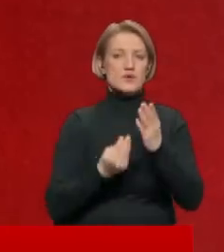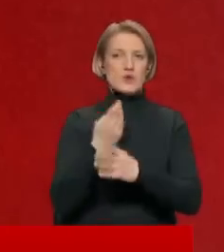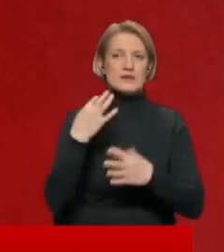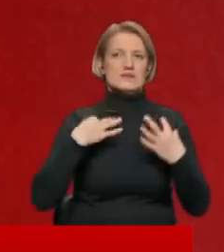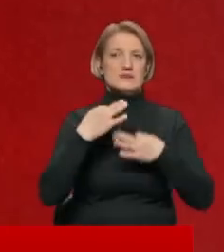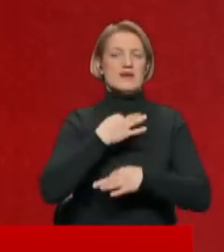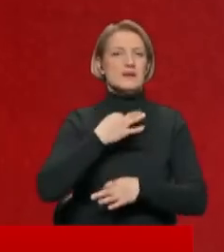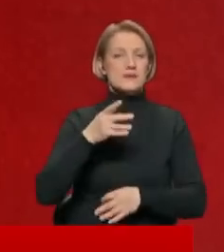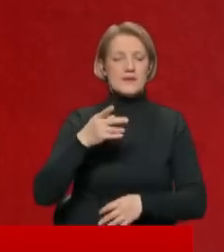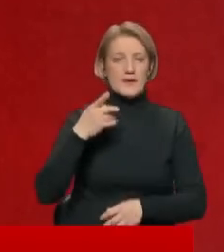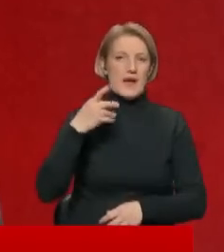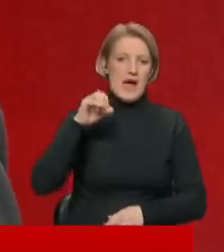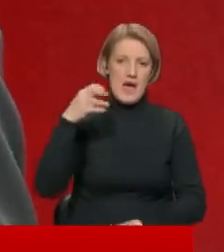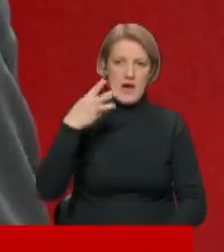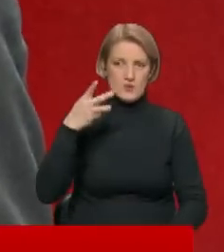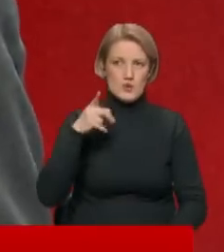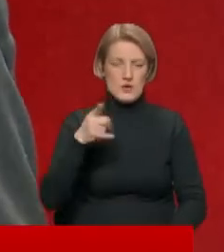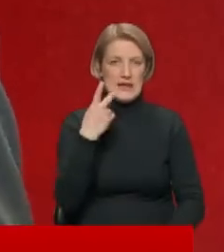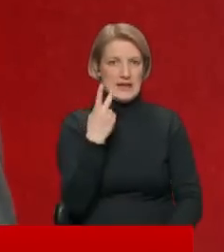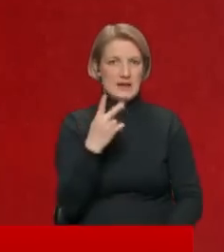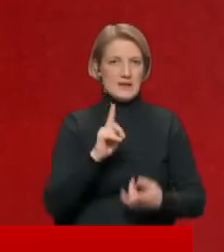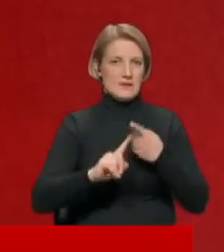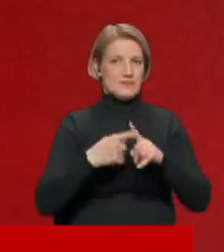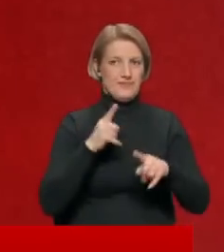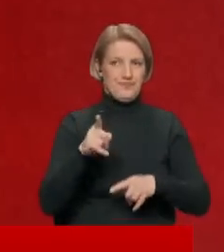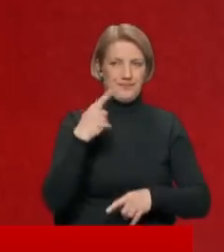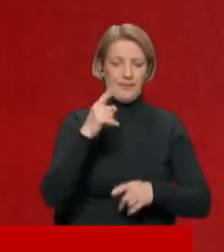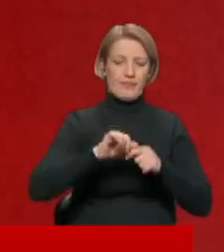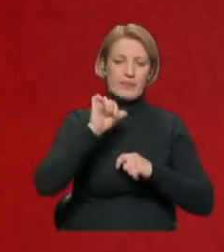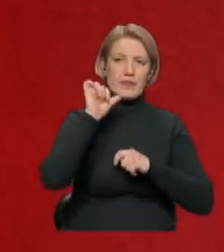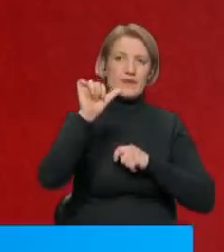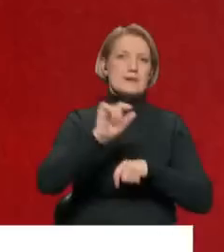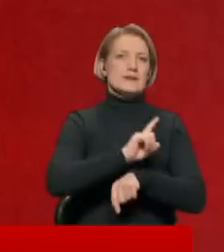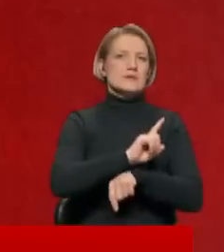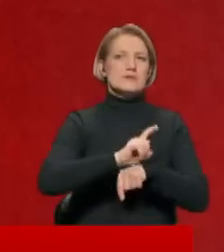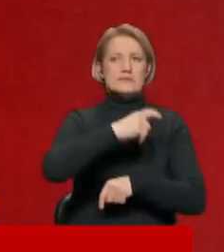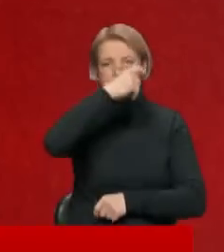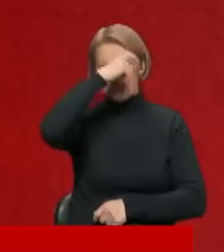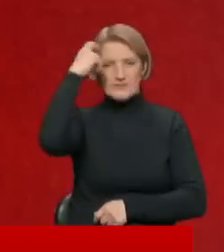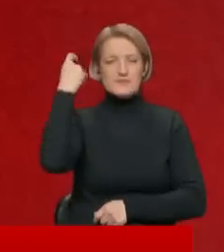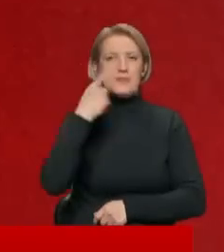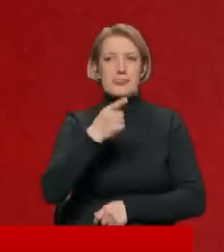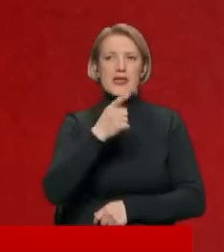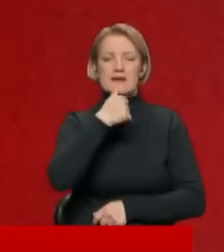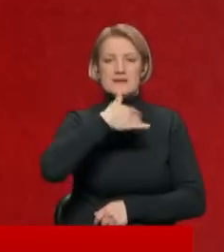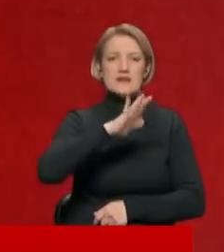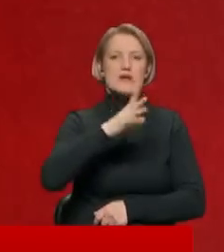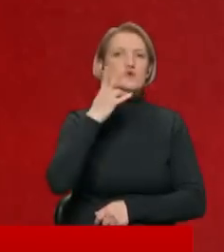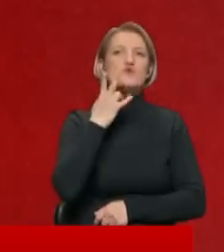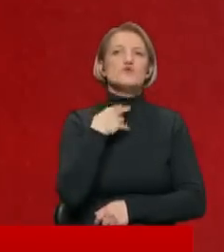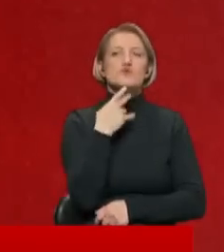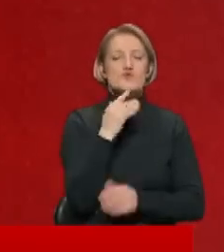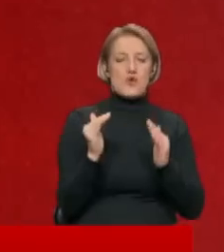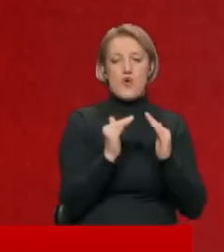sayın Erdoğan'ın AKP'nin politikaları neticesinde 2 uzun asırlar sıcak denizlere inme hayali olan Rusya ile bu bölgede geldi